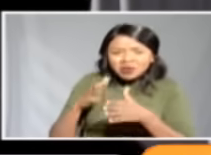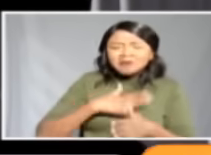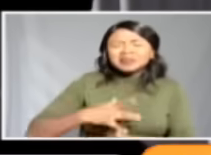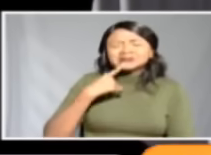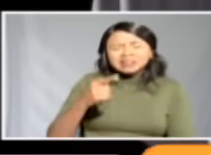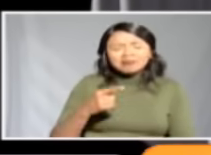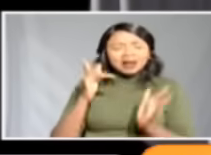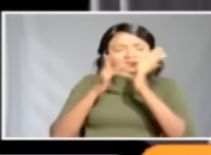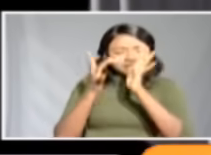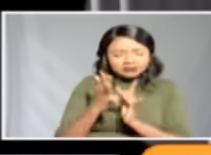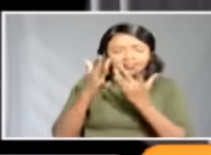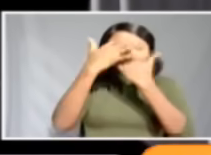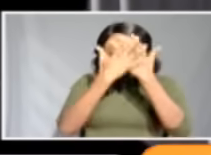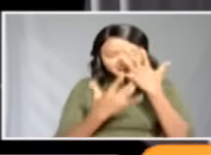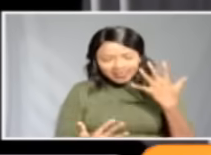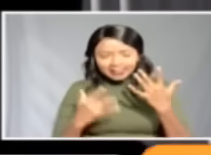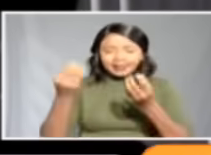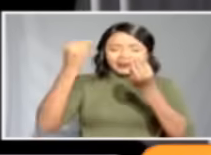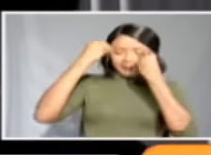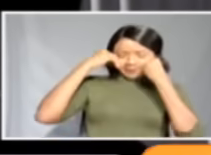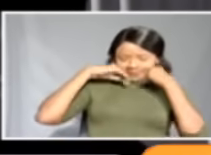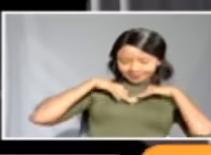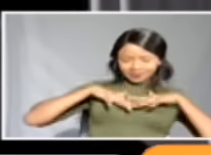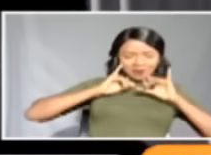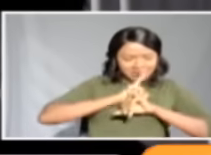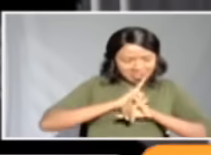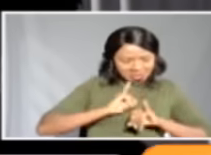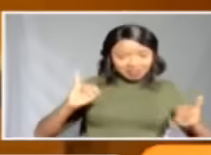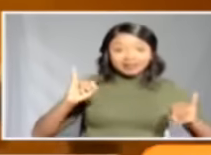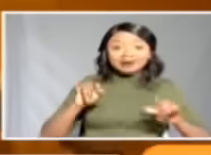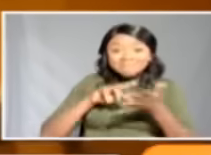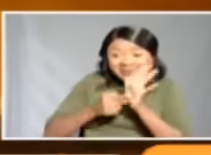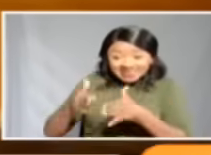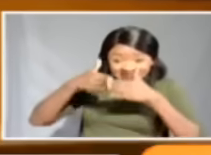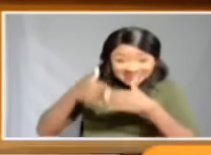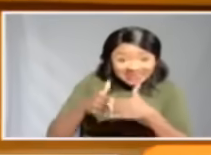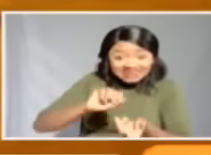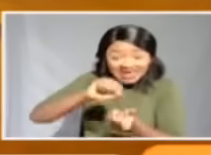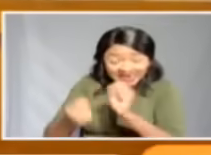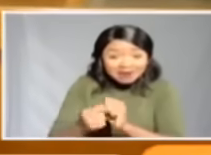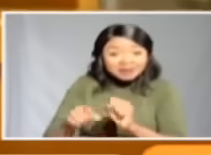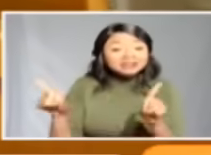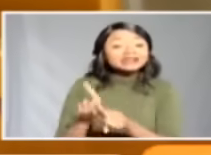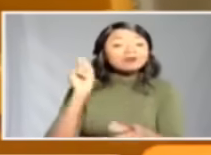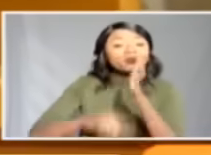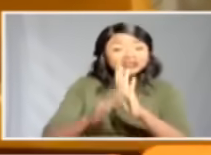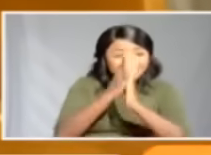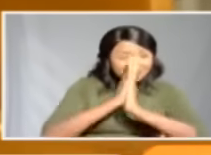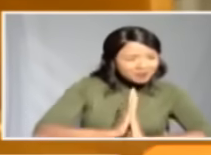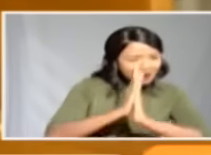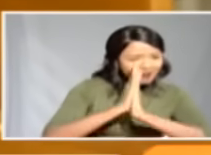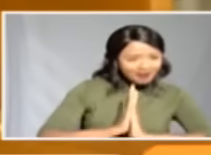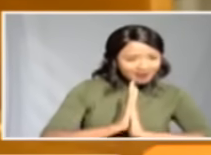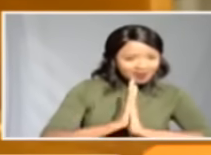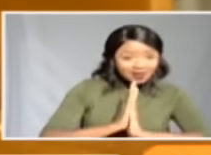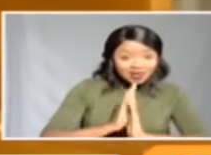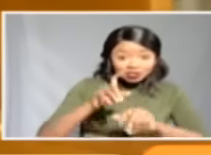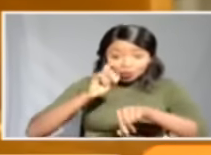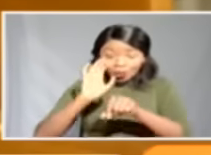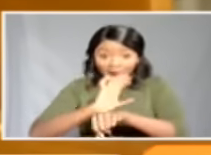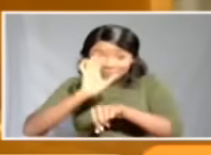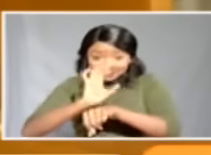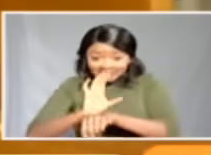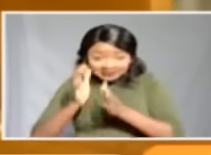yangu, inioshe, initakaze. Sasa ni maombi. Mchungaji alisonga nguvuni akakaa na madai,